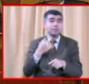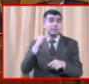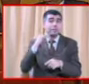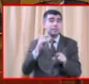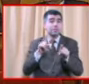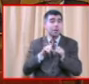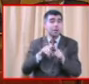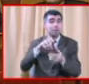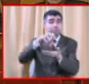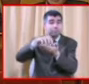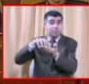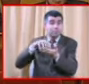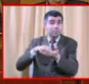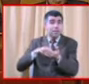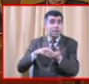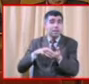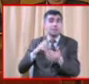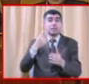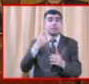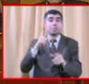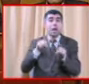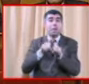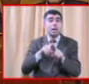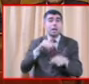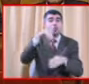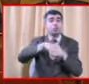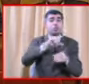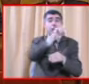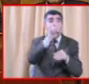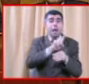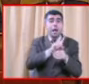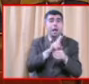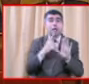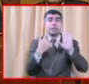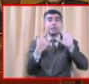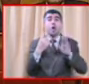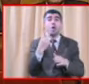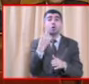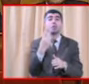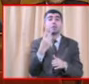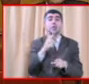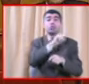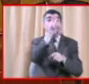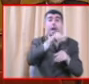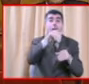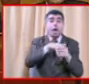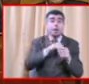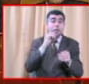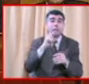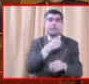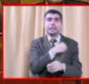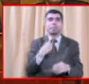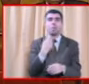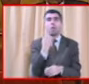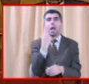دائره منار اللي فيها 27 جامعه فيها الطبيب واحد، بلديه قياده ديال القرمود اللي فيها اكثر من 40 الف نسمه ولو